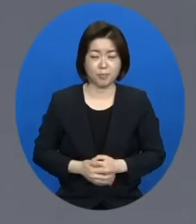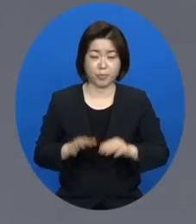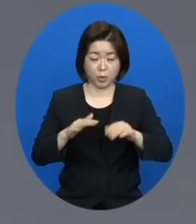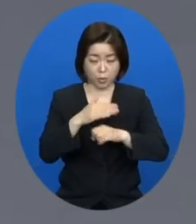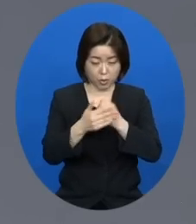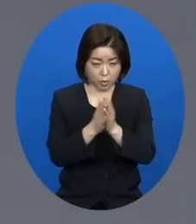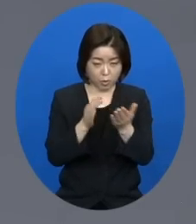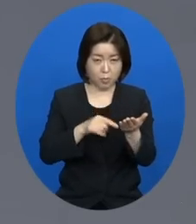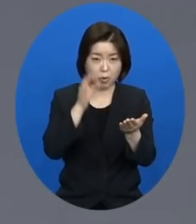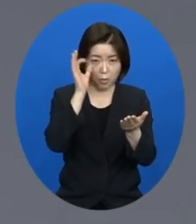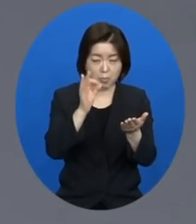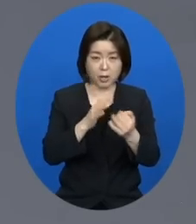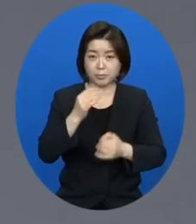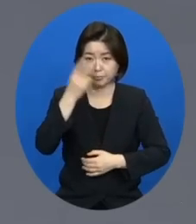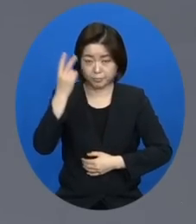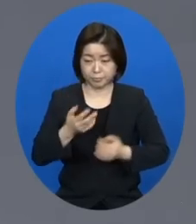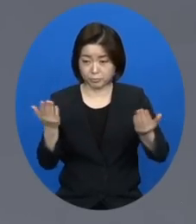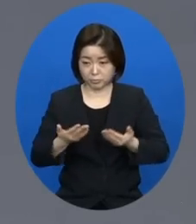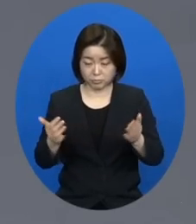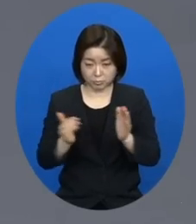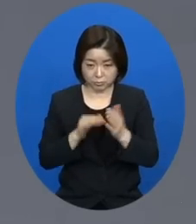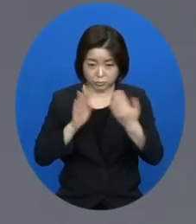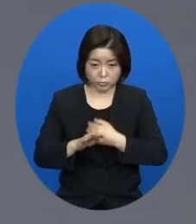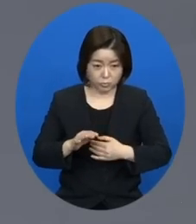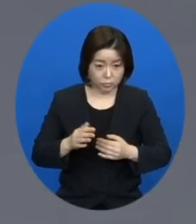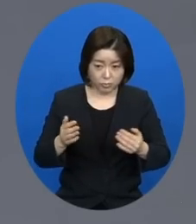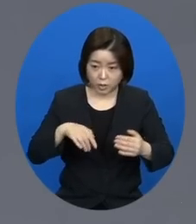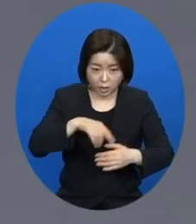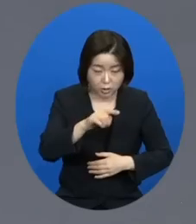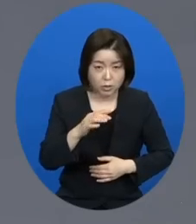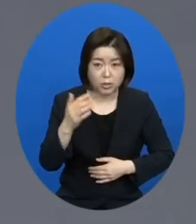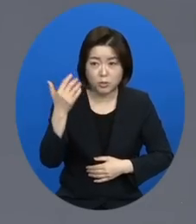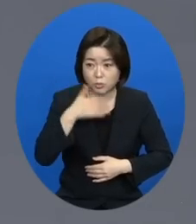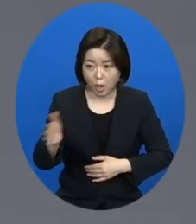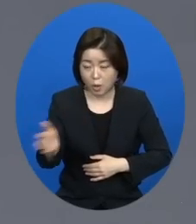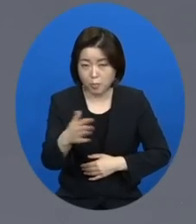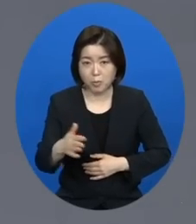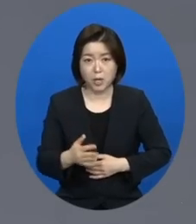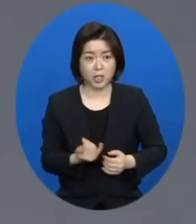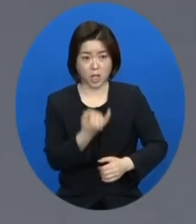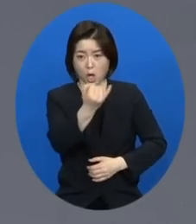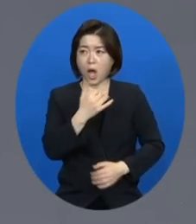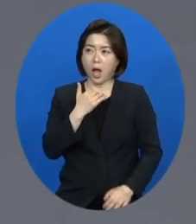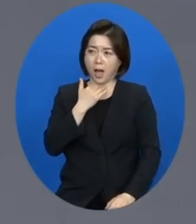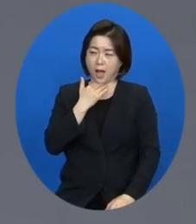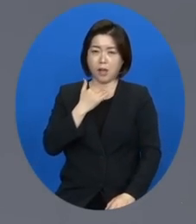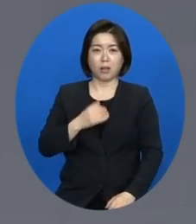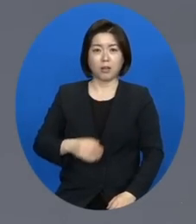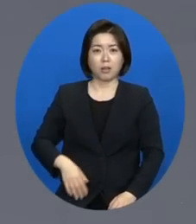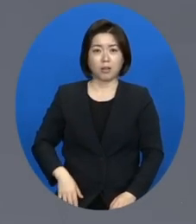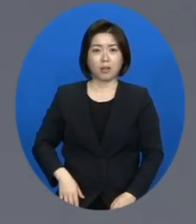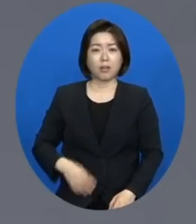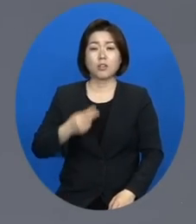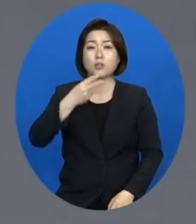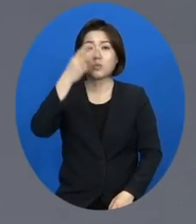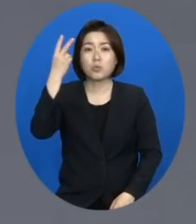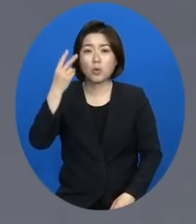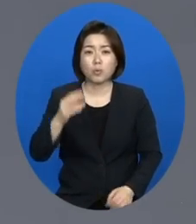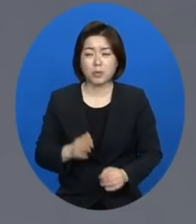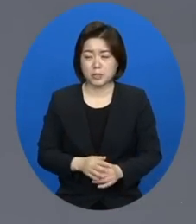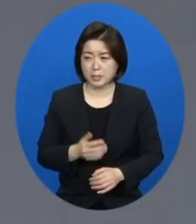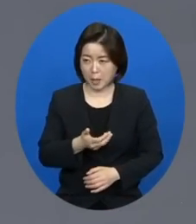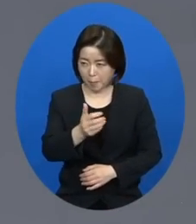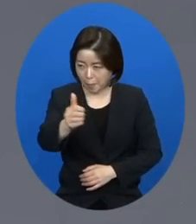본문 읽어보면 요셉이 어느 날 일을 하러 집에 갔더니 집에 아무도 없어요. 누가 있어요? 그 여인만 기다리고 있는 거야. 요셉의 동선을